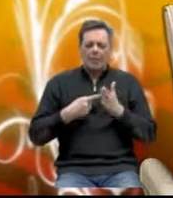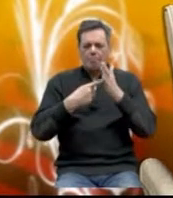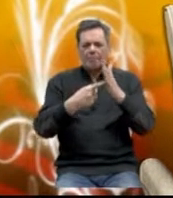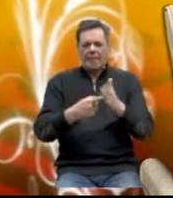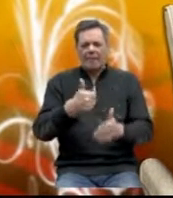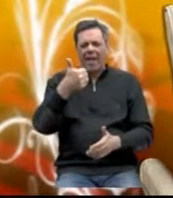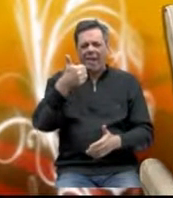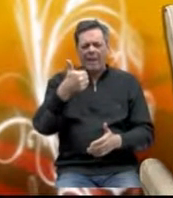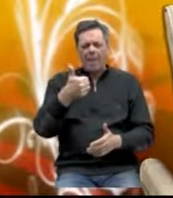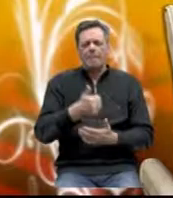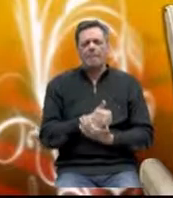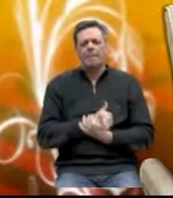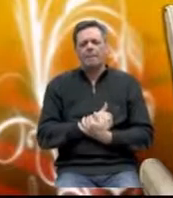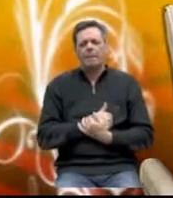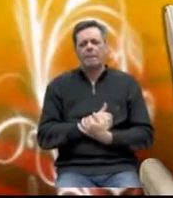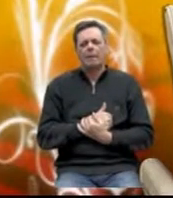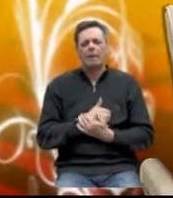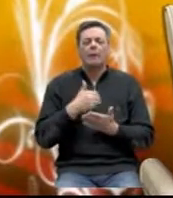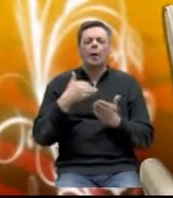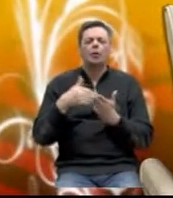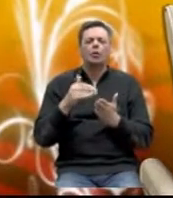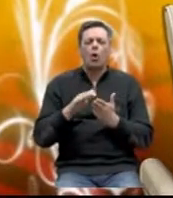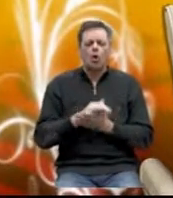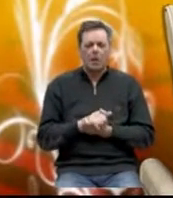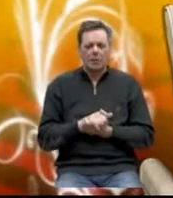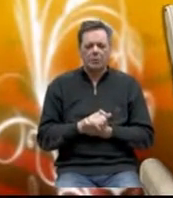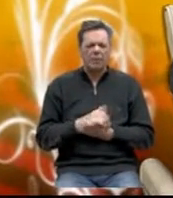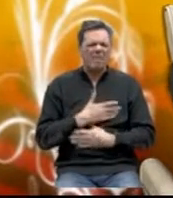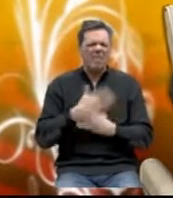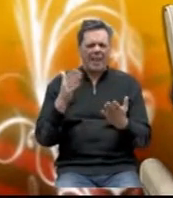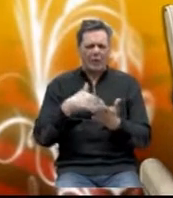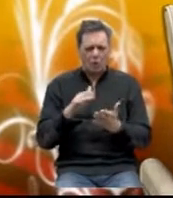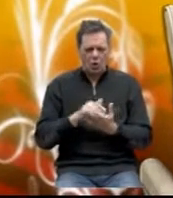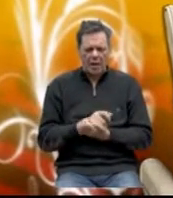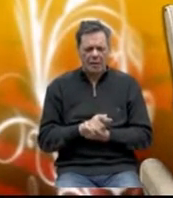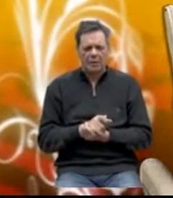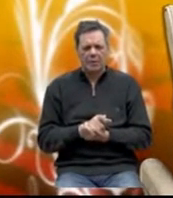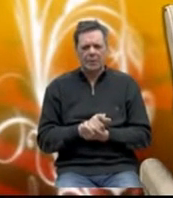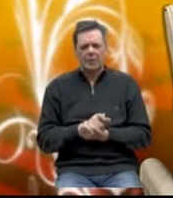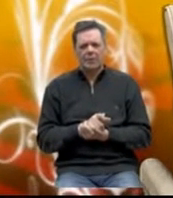jedan izuzetan trošak, izuzetan